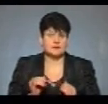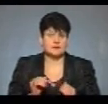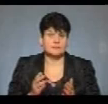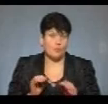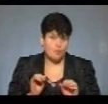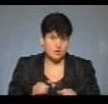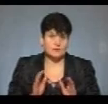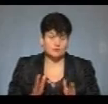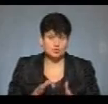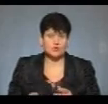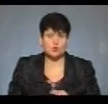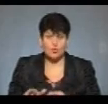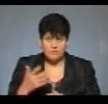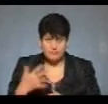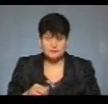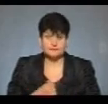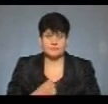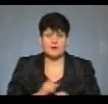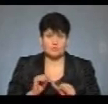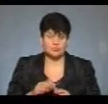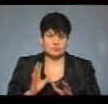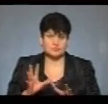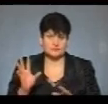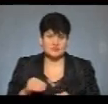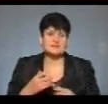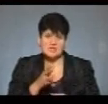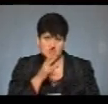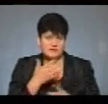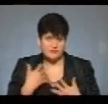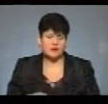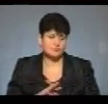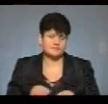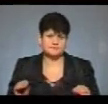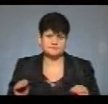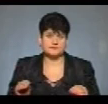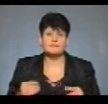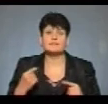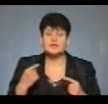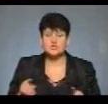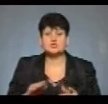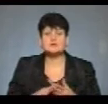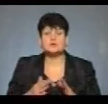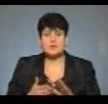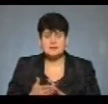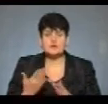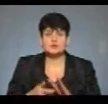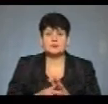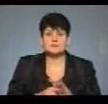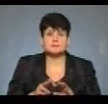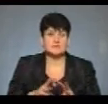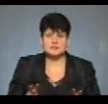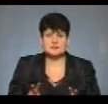Тобто, і могли бути і дороги в них вже, і інші цей речі час зроблені. Вже втрачений. Абсолютно. І інша ситуація, якщо Кабмін їх не